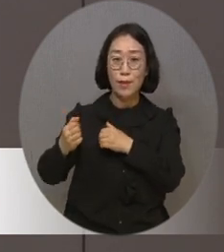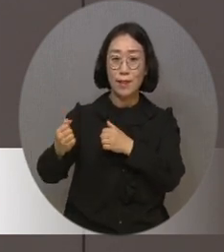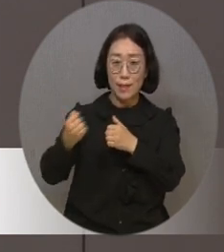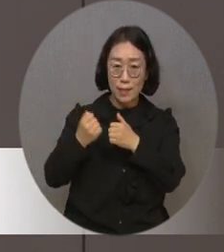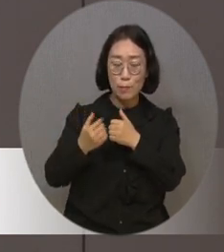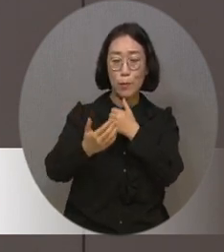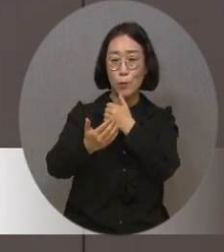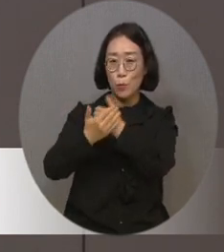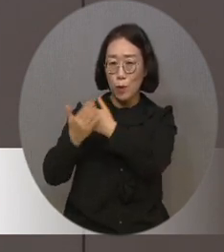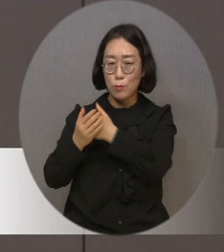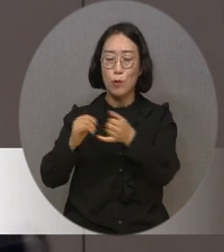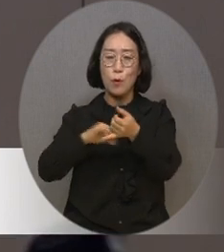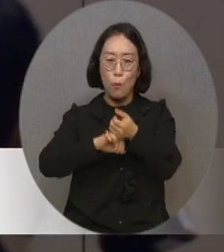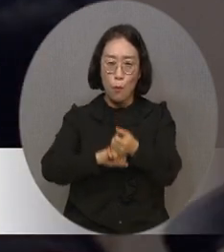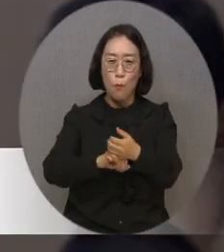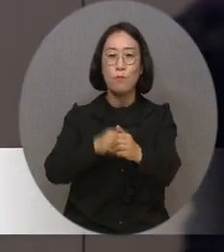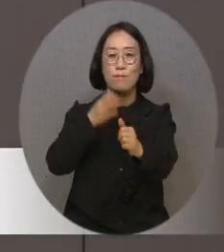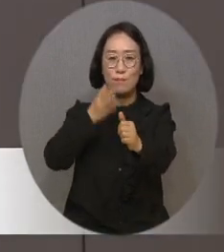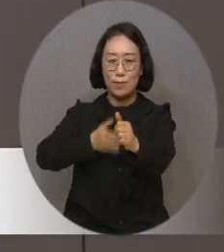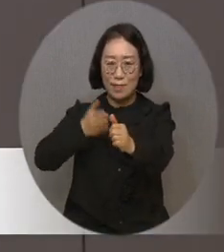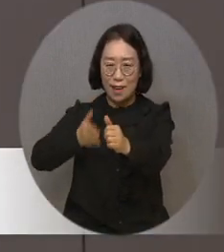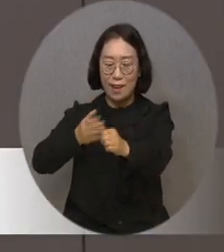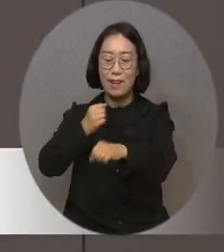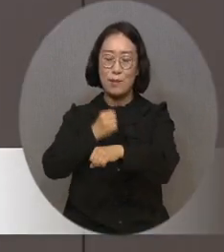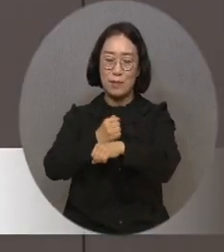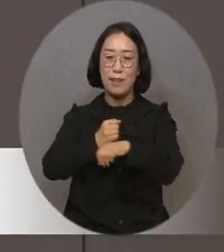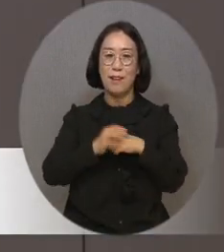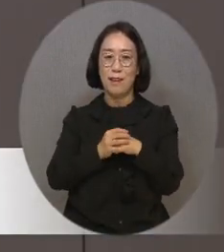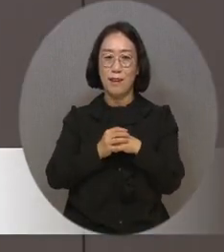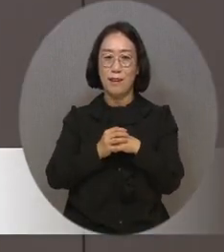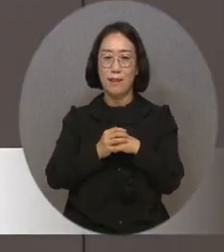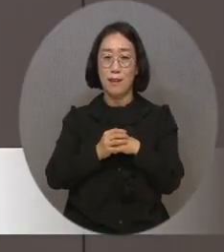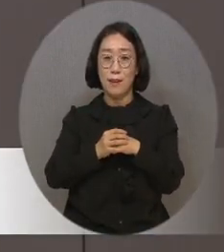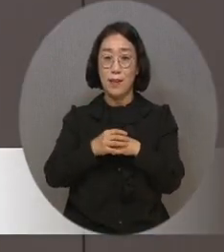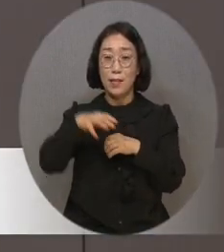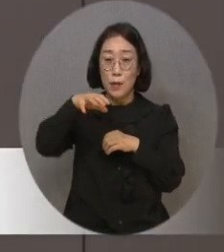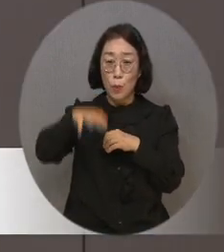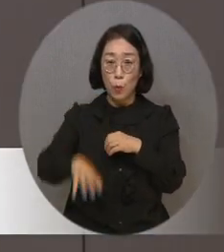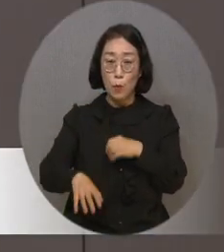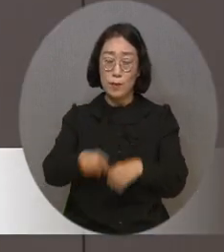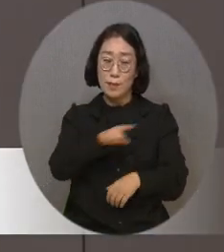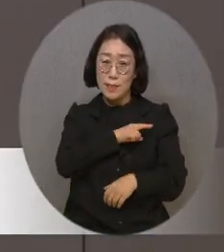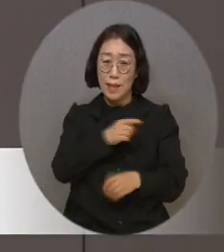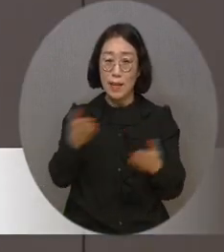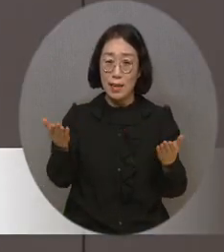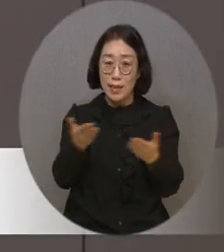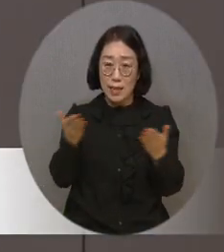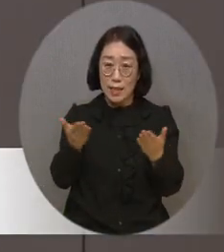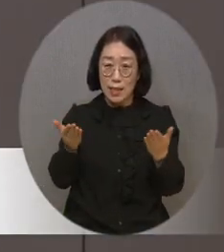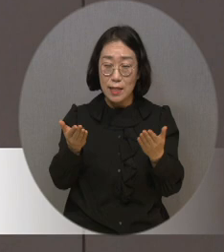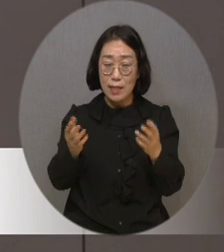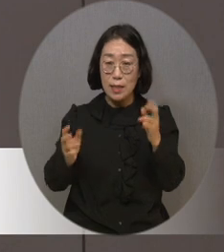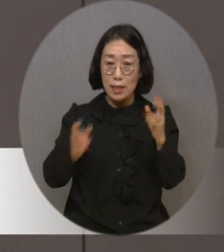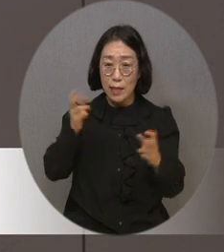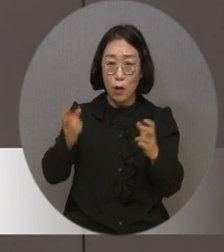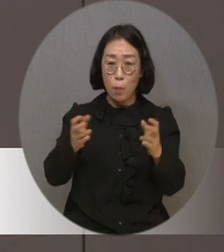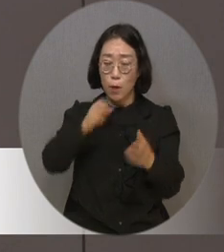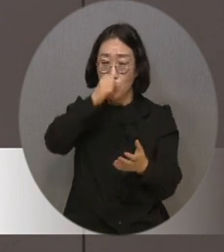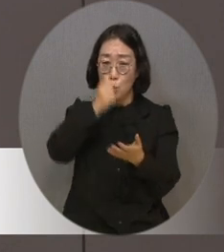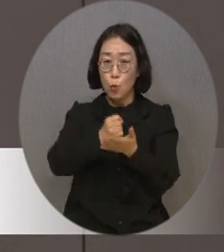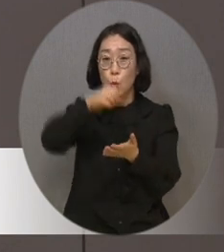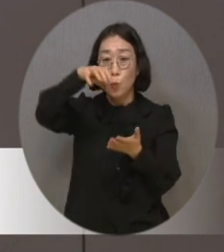꼭 힘을 모아주시기를 간곡하게 부탁드리고 대한민국에서 가장 기업하기 좋은